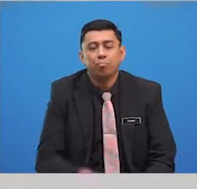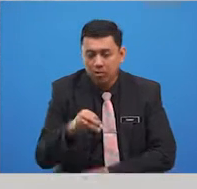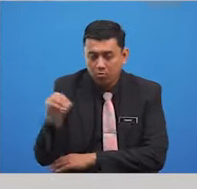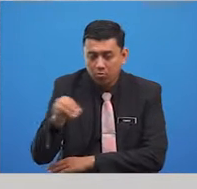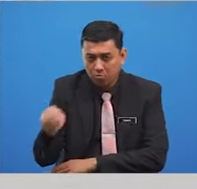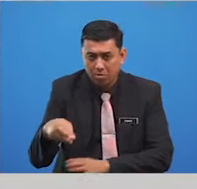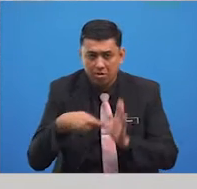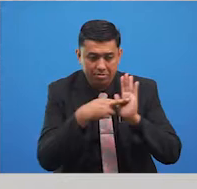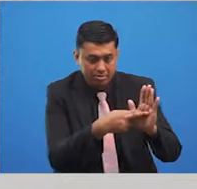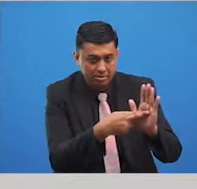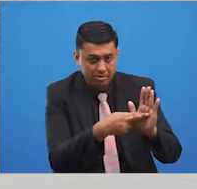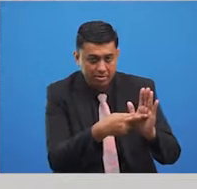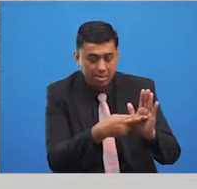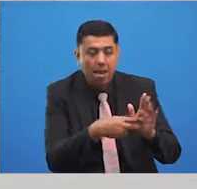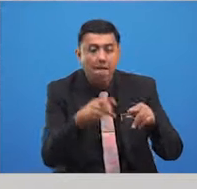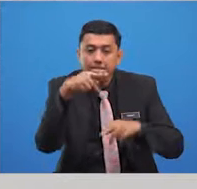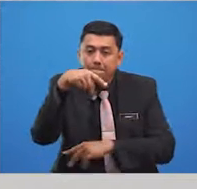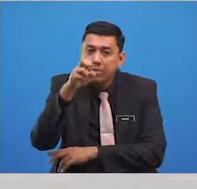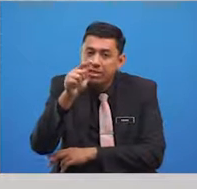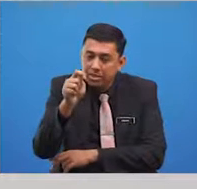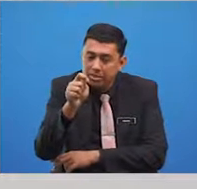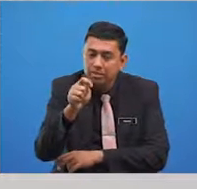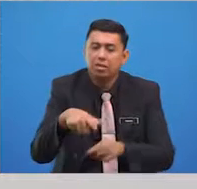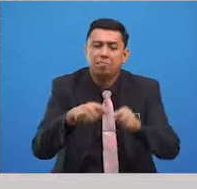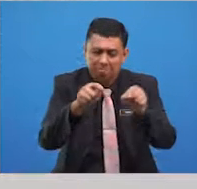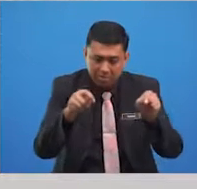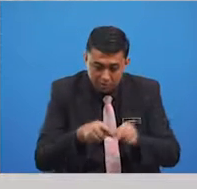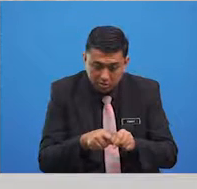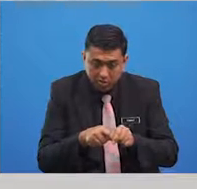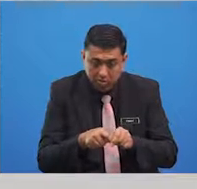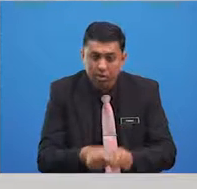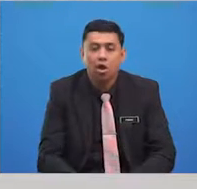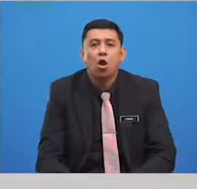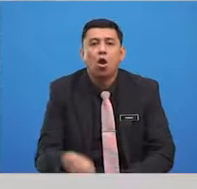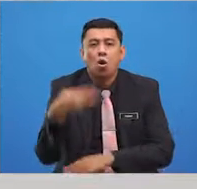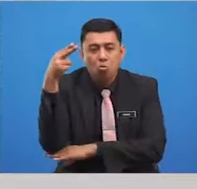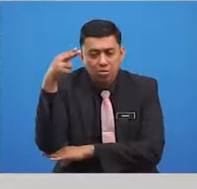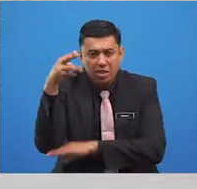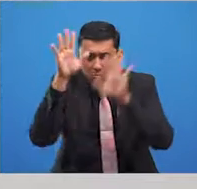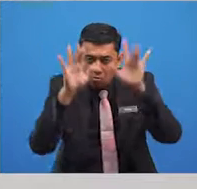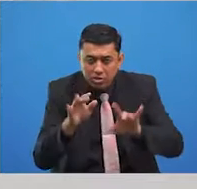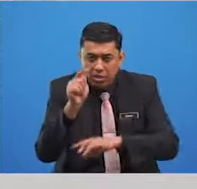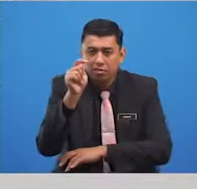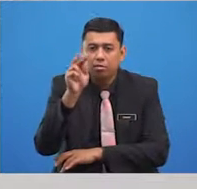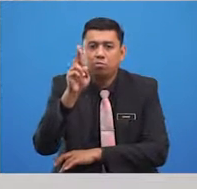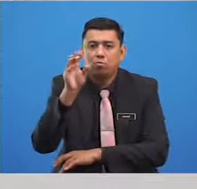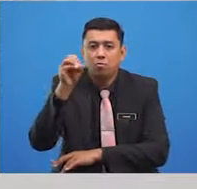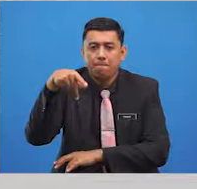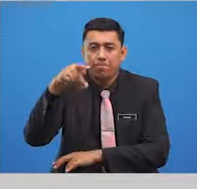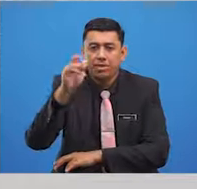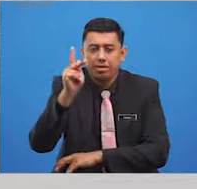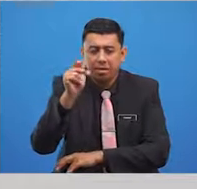Murid-murid boleh merujuk paparan peta yang melihat lokasi hutan hujan tropika yang terdapat di Malaysia.